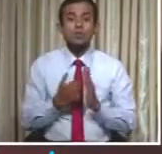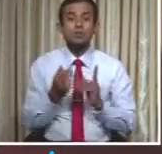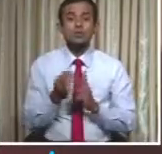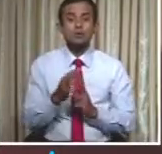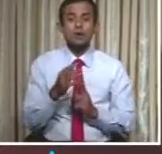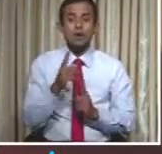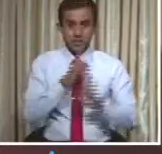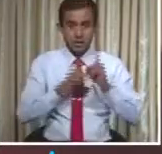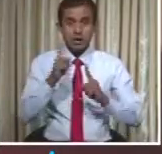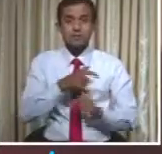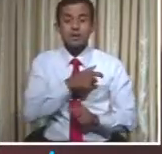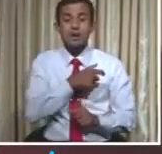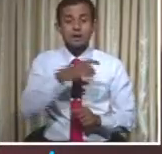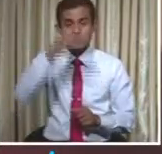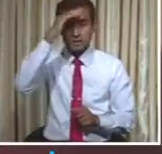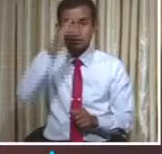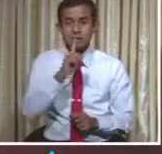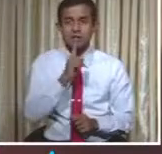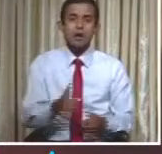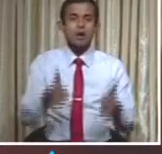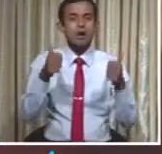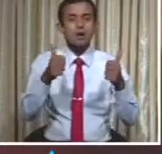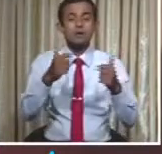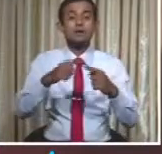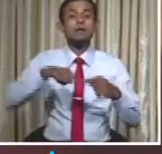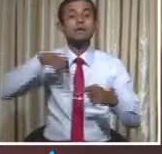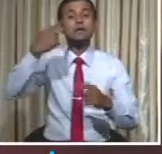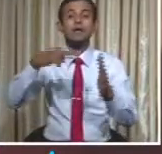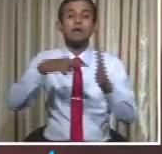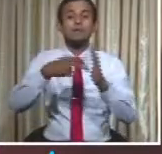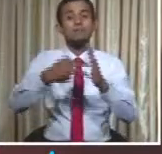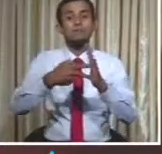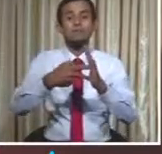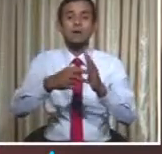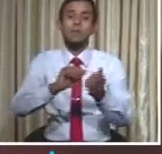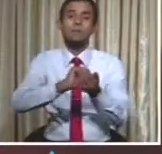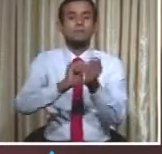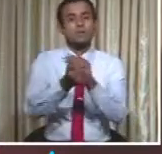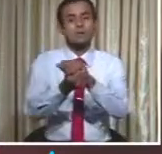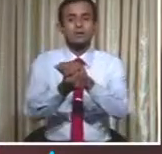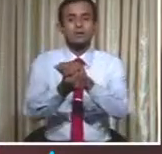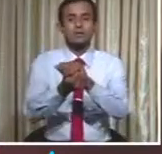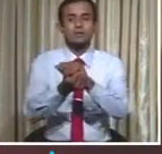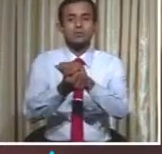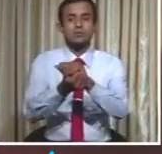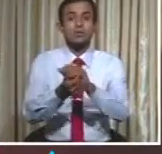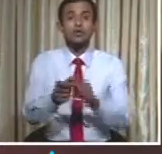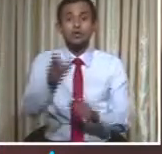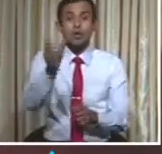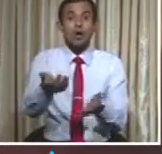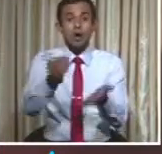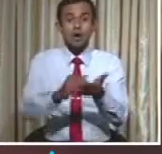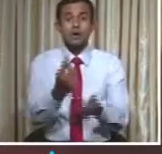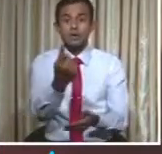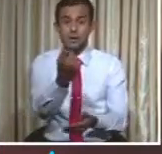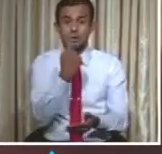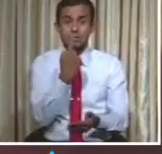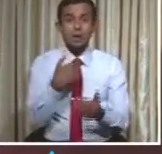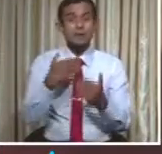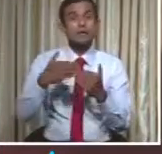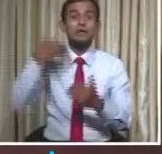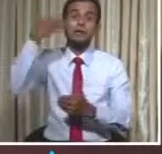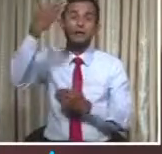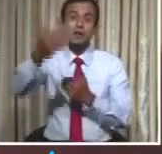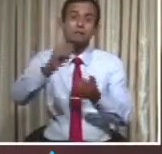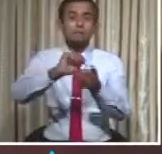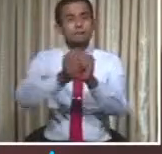අපේ කතානායකතුමා මොකද්ද කිව්වේ? හරි ඊළඟ අයවැය ව්‍යාදී අපි ඒ දේ වෙනස් කරගනිමු. ඒ විතර නෙවෙයි ඔබතුමා ආපහු කියනවා අපි ඊළඟ වතාවේදී